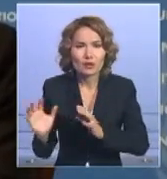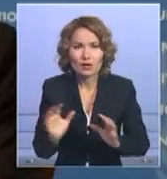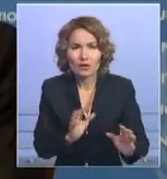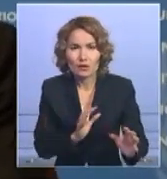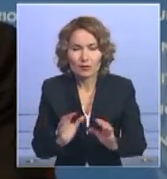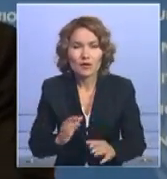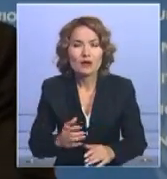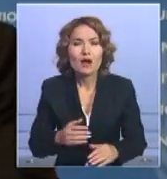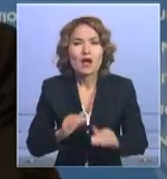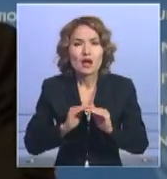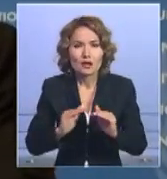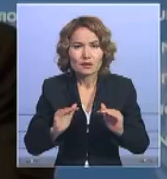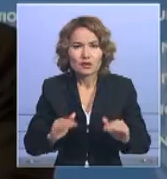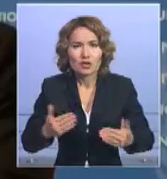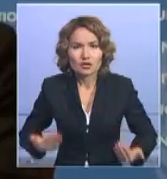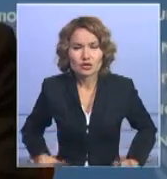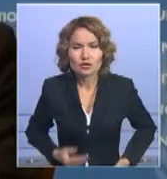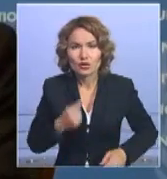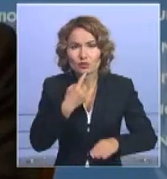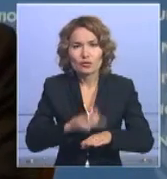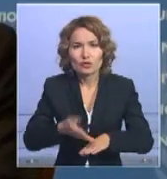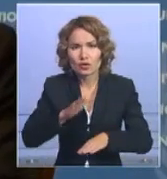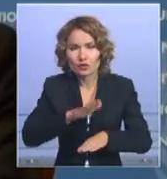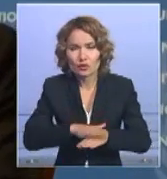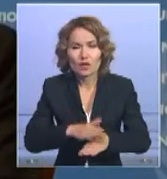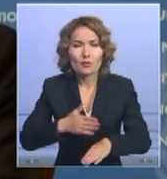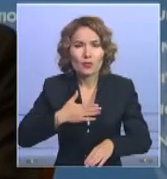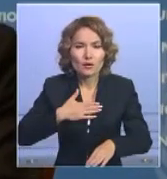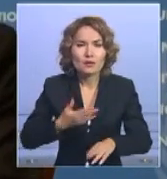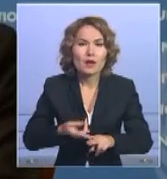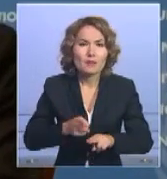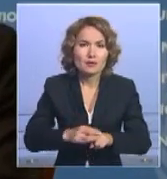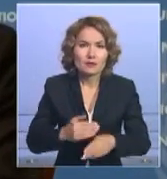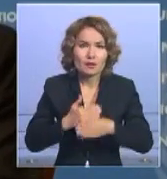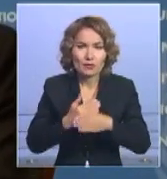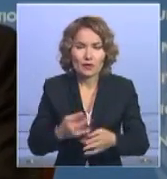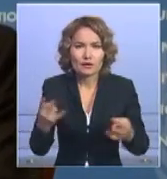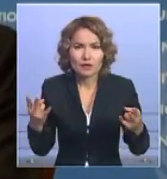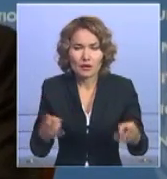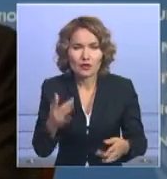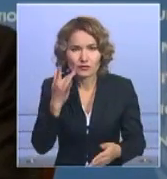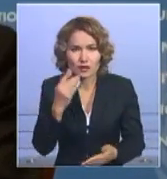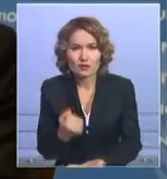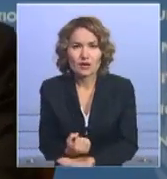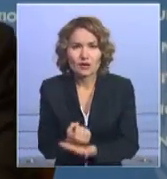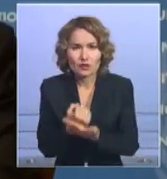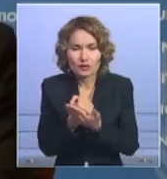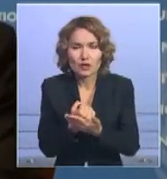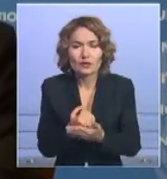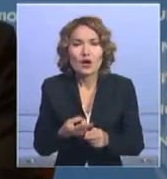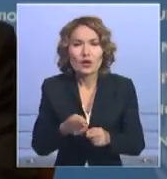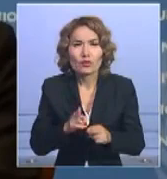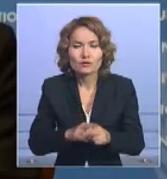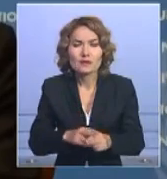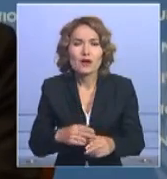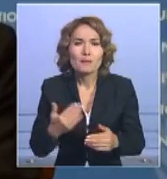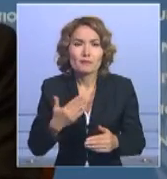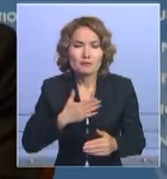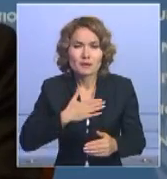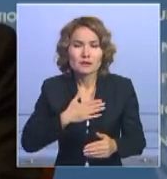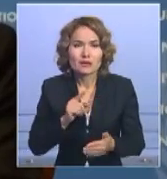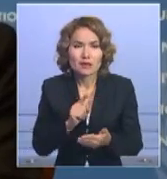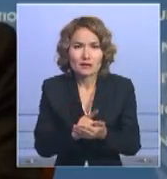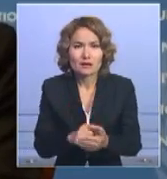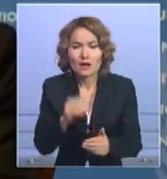кешірген нәрселерді біреулер ұзақ жыл өмірінде көрмеді. Сондықтан босып жүрген жеткіншектерге отбасымен дұрыс қоршаған орта білім беретін